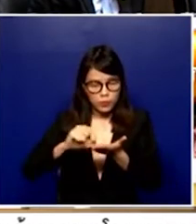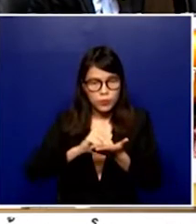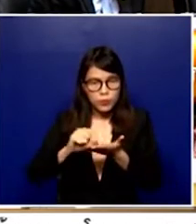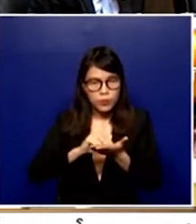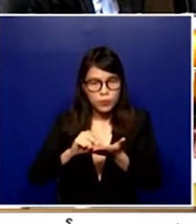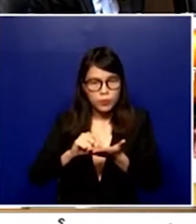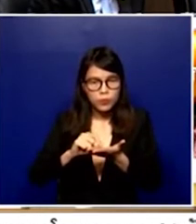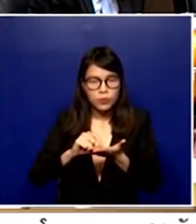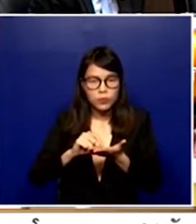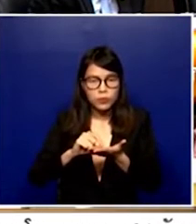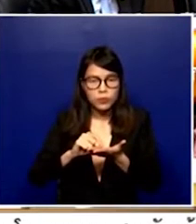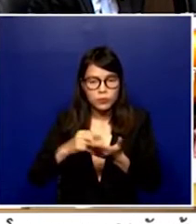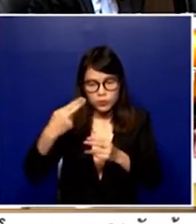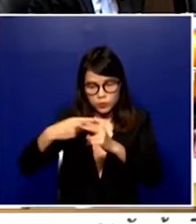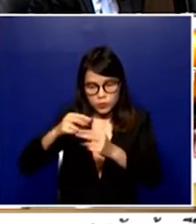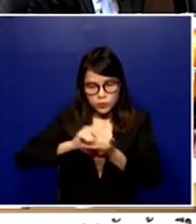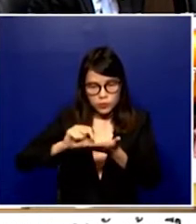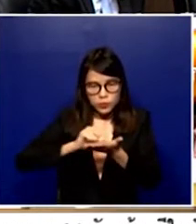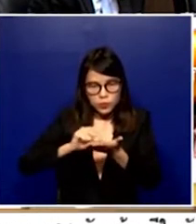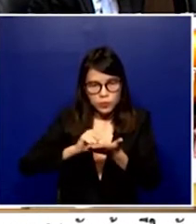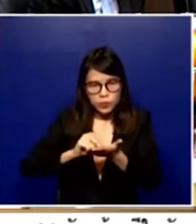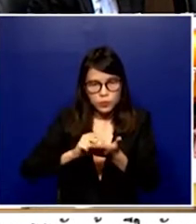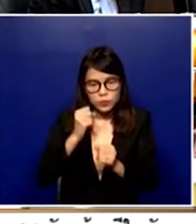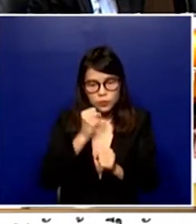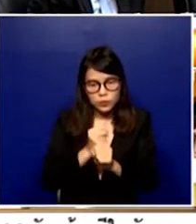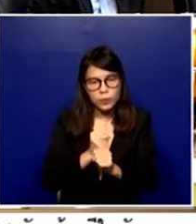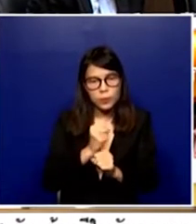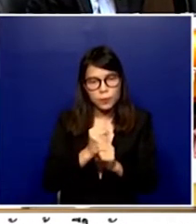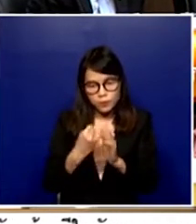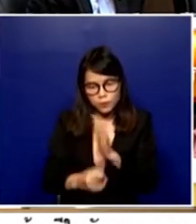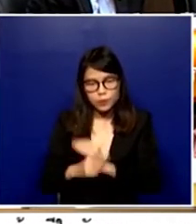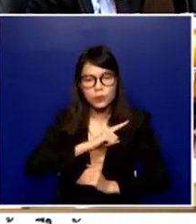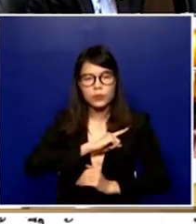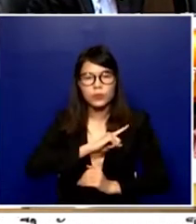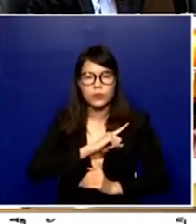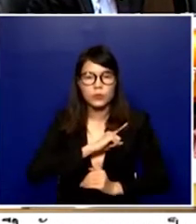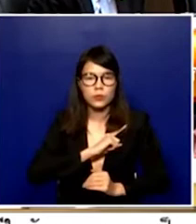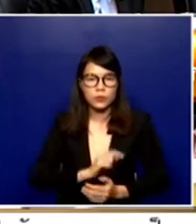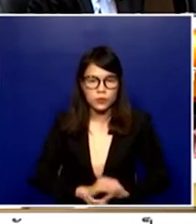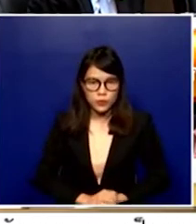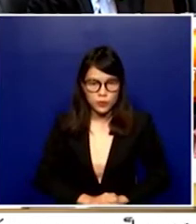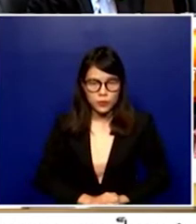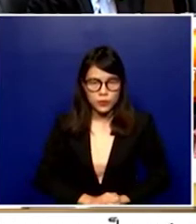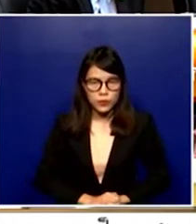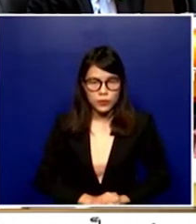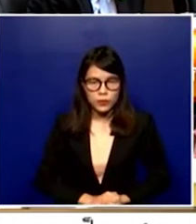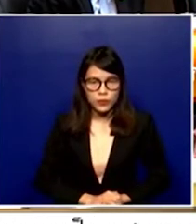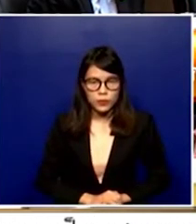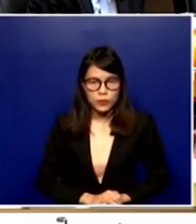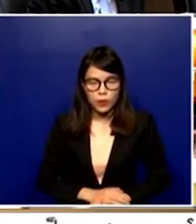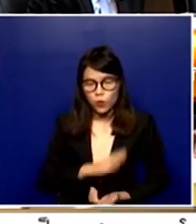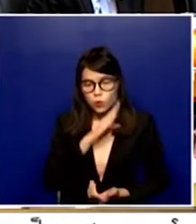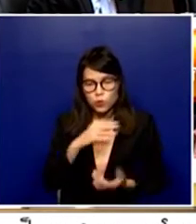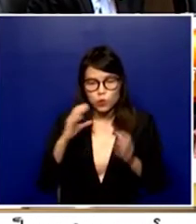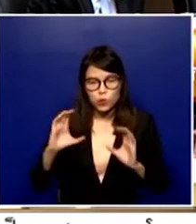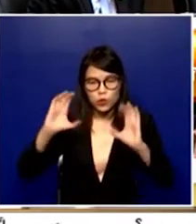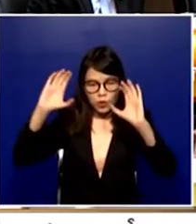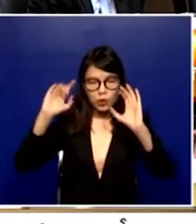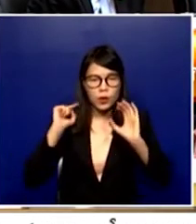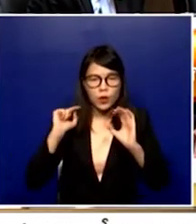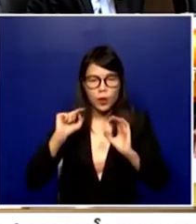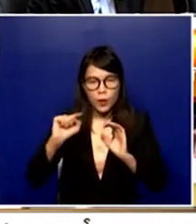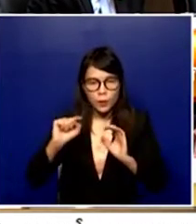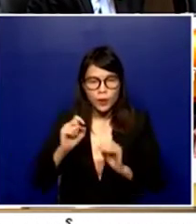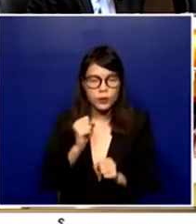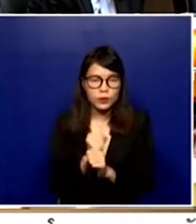เกิดมาจากความประมาติ ทำใหท่านตายน้ำตื่นในกรณีนี้การทเป็รัฐบาลเทือน ในช่วงที่